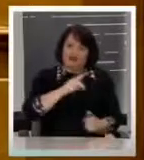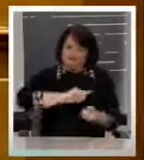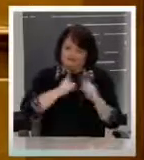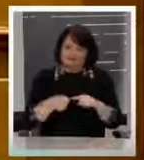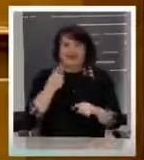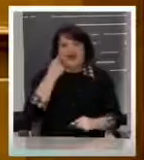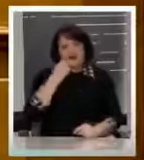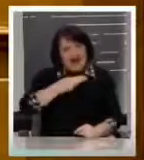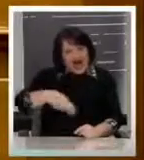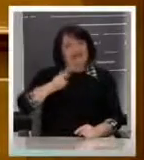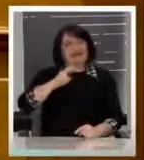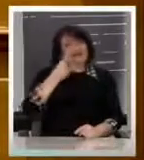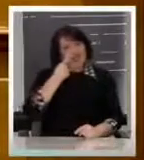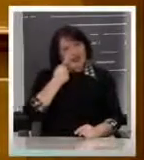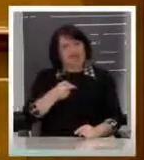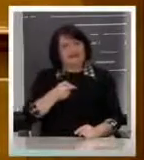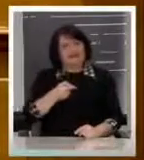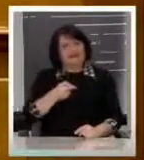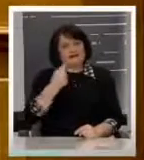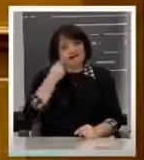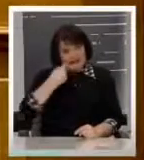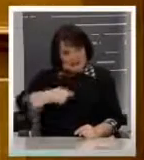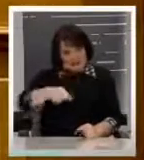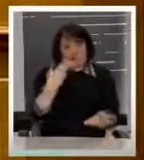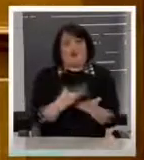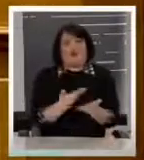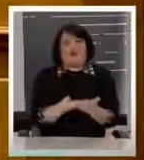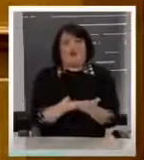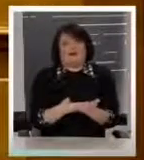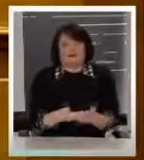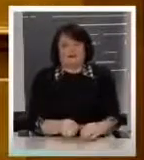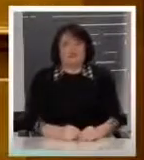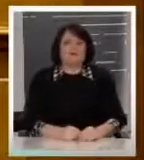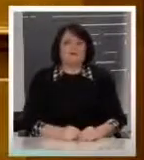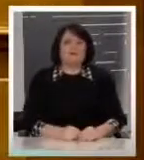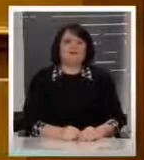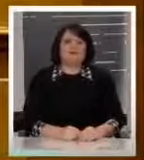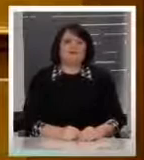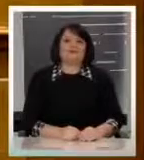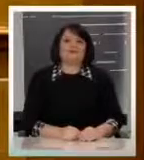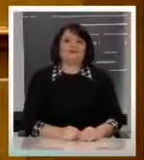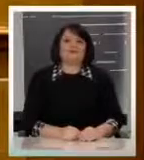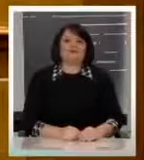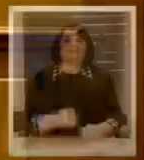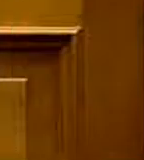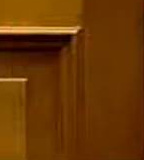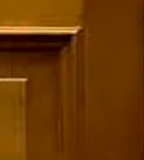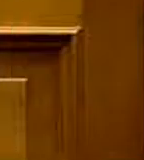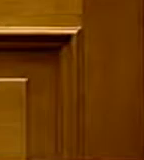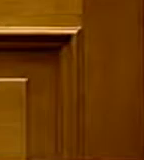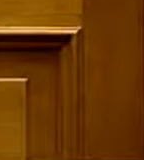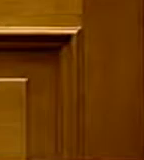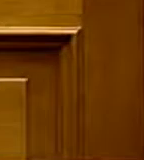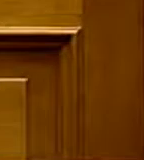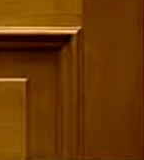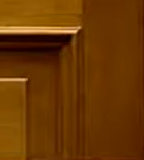στις αυξήσεις που θα καταγράφουν. Κοντός ψαλμός. Θα σας λέμε λοιπόν για την ψήφιση της νυχτερινής αποζημίωσης